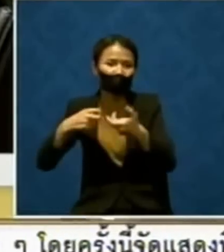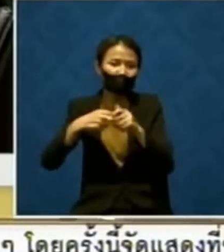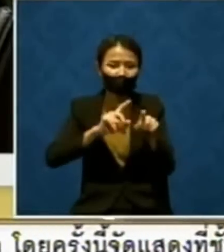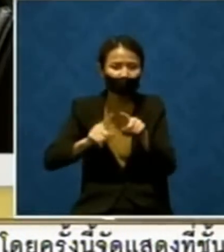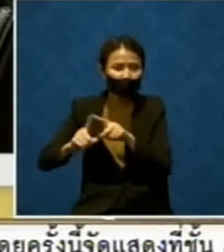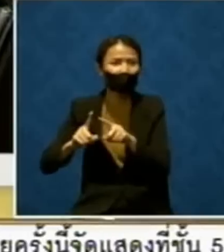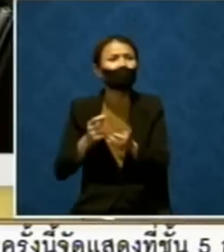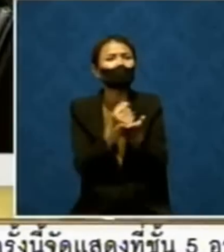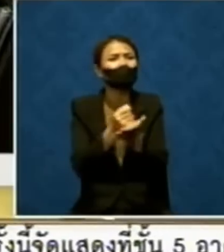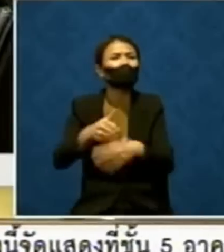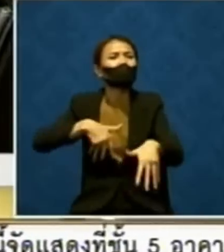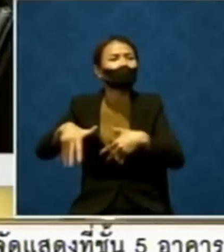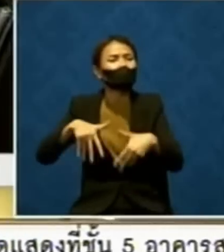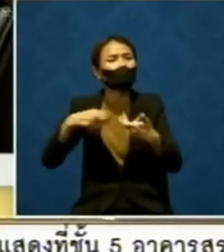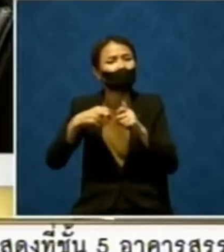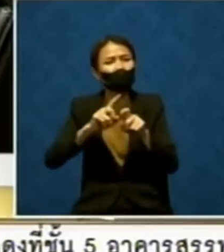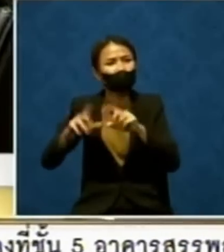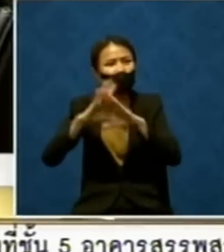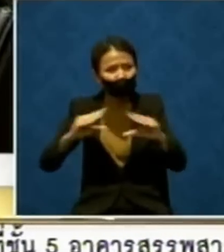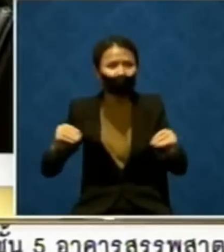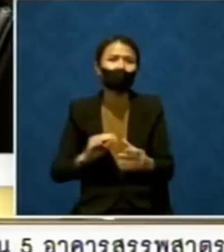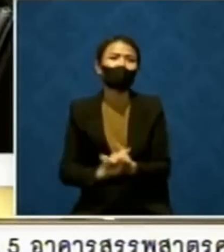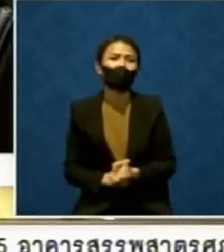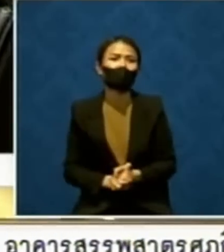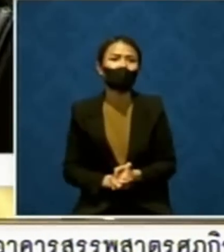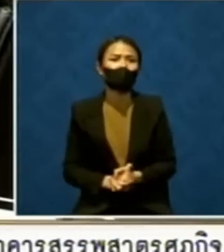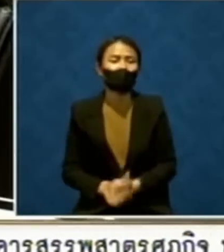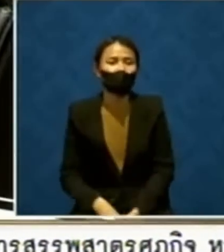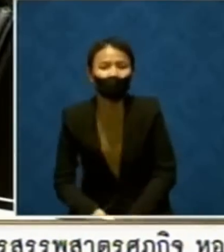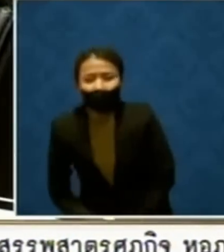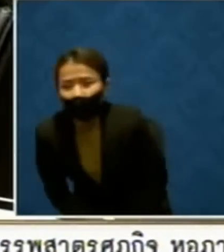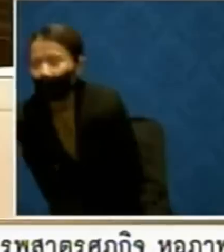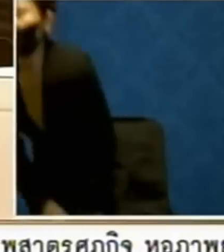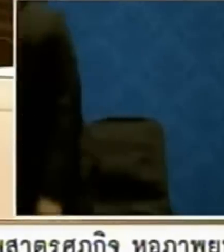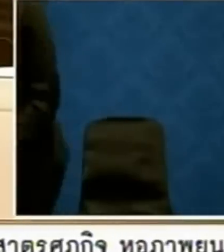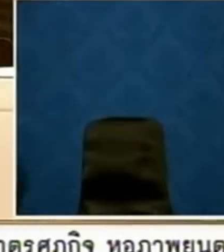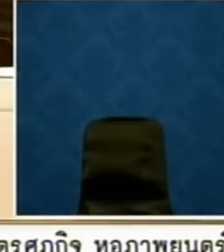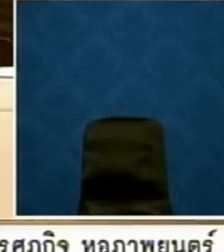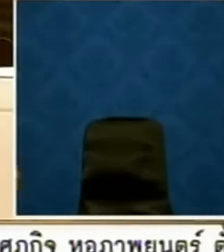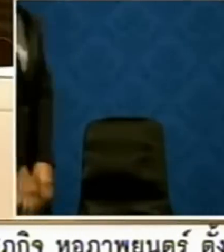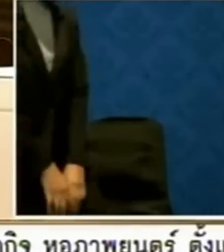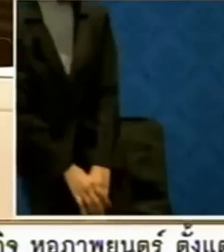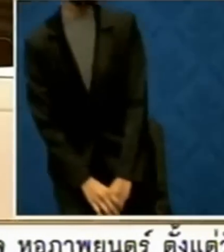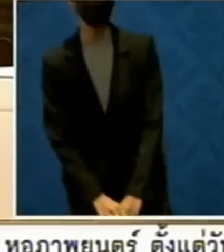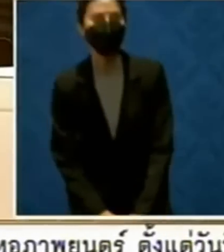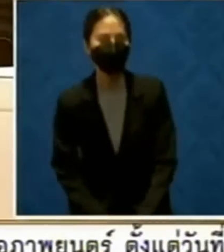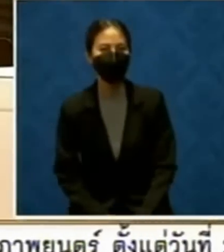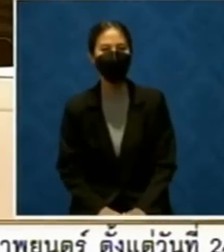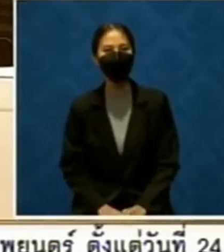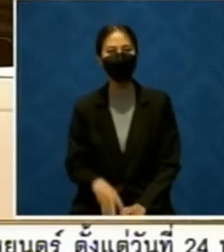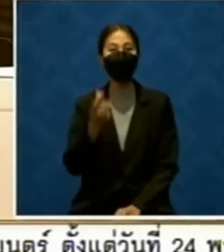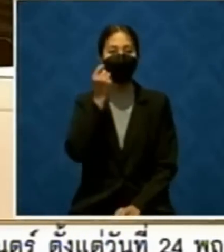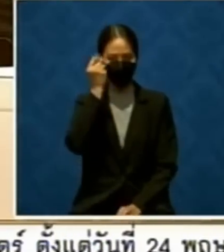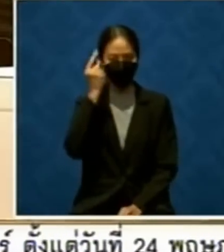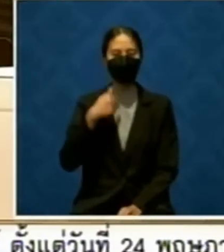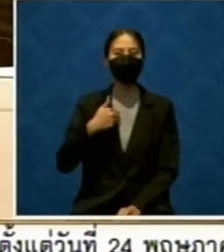ทกร ของวนองพระช้นใหไดที่สุดอยากจะให้หาลนดทำงานได้คครั เข้าใจดีเลยครับ ตลอดได้เวลาท่านกจะ